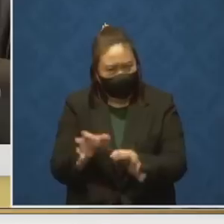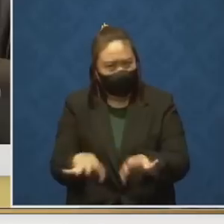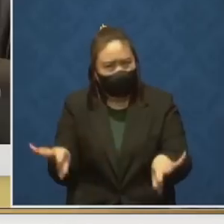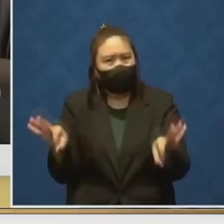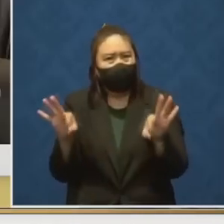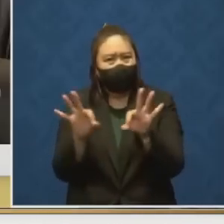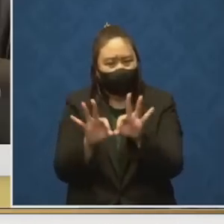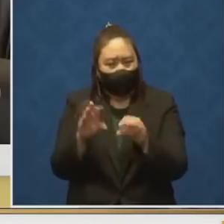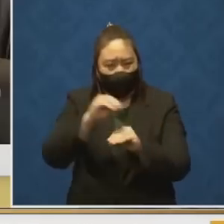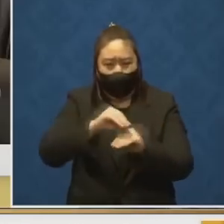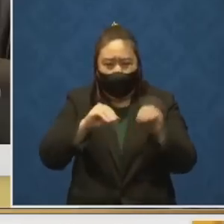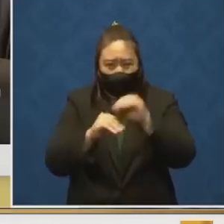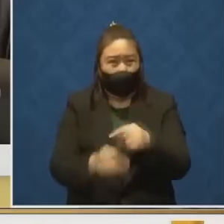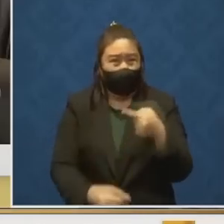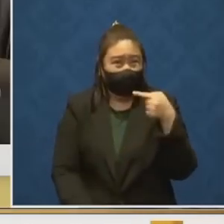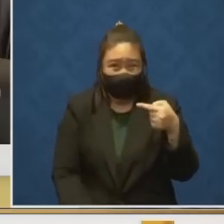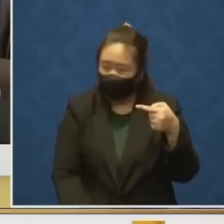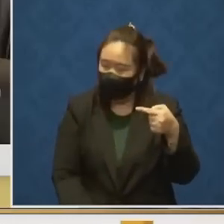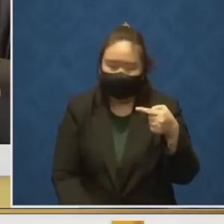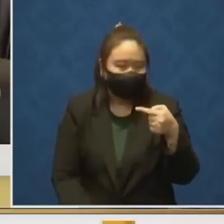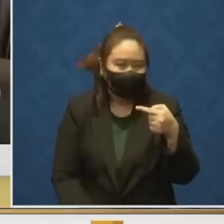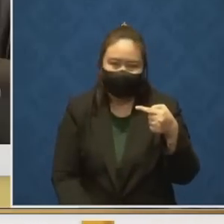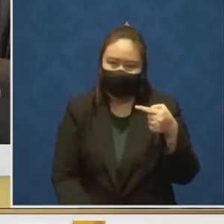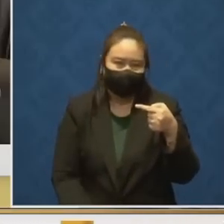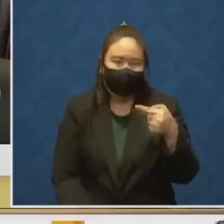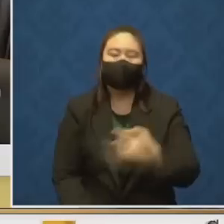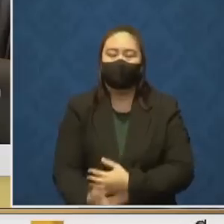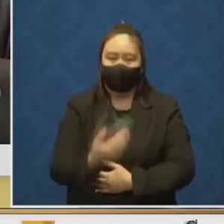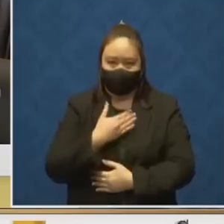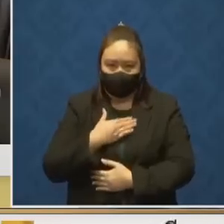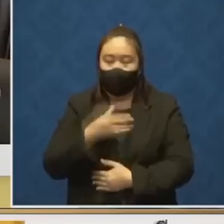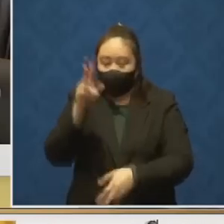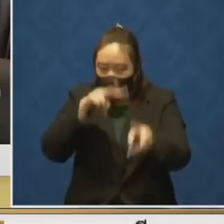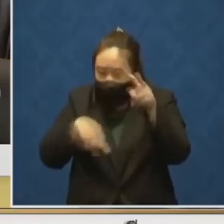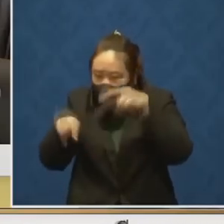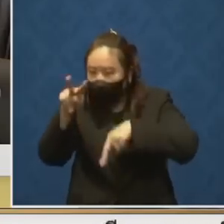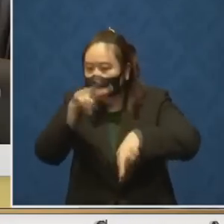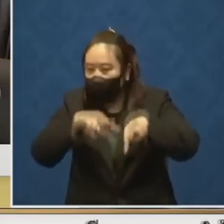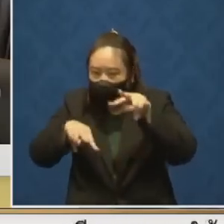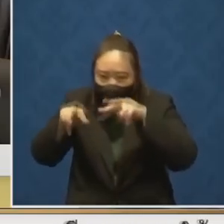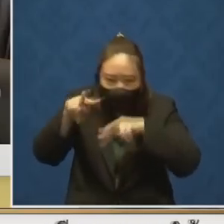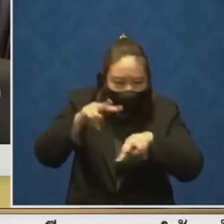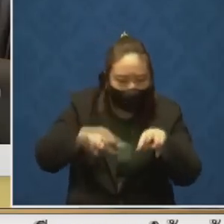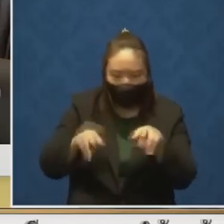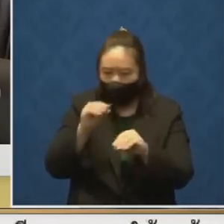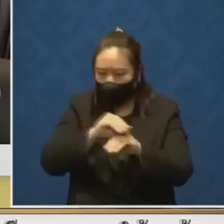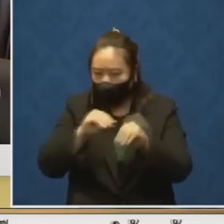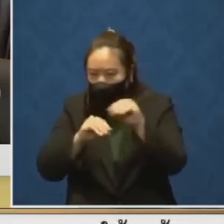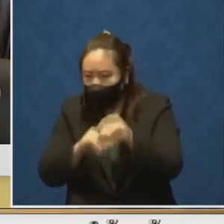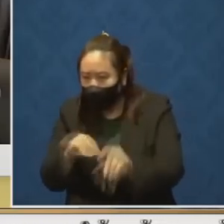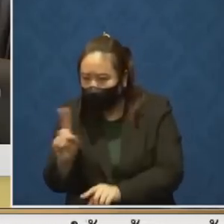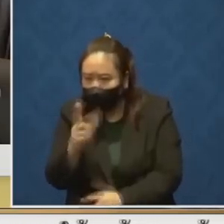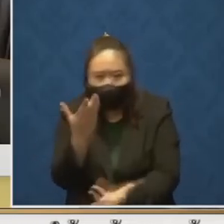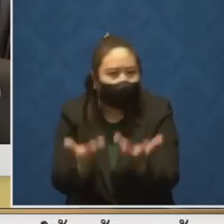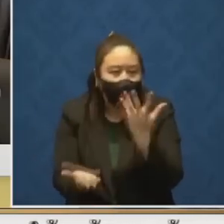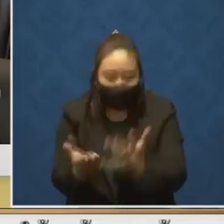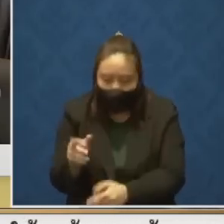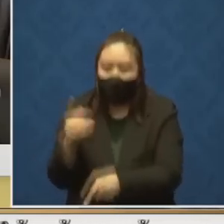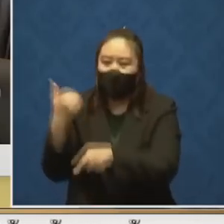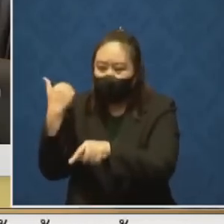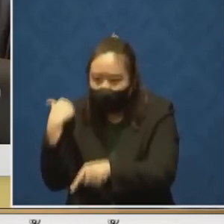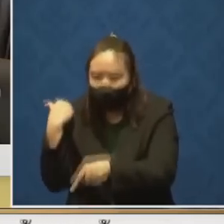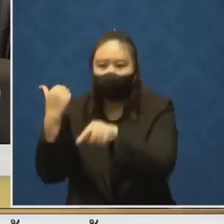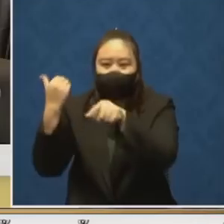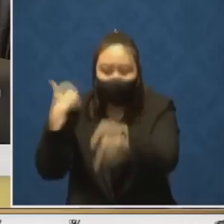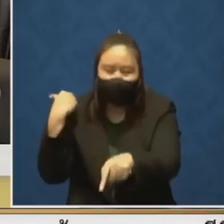ใช่เป็โของการเดียวด้วยเพระวาดิชัไปตรวจสอบไม่วาจะหยิบจับไปตรงไหนก็เจอตรงนนเลย twin